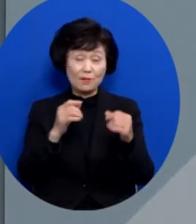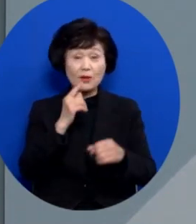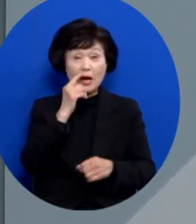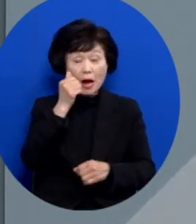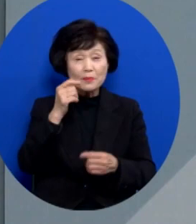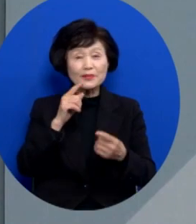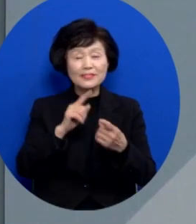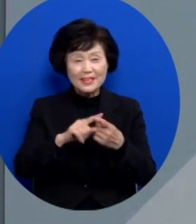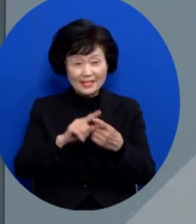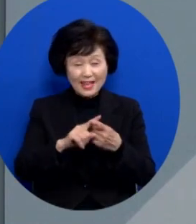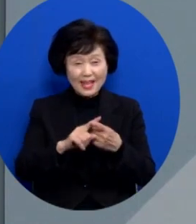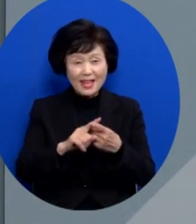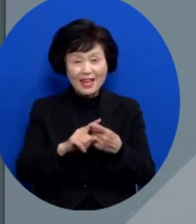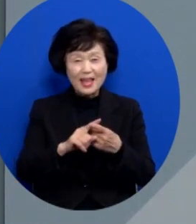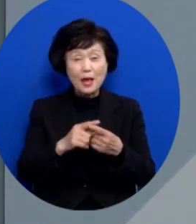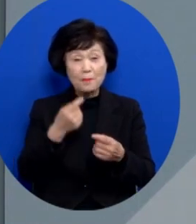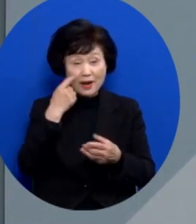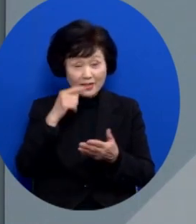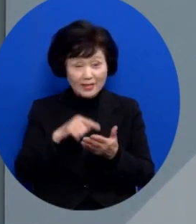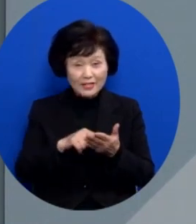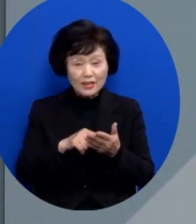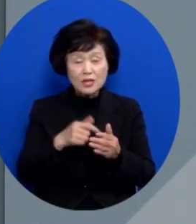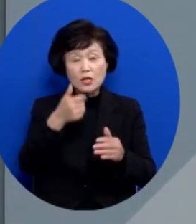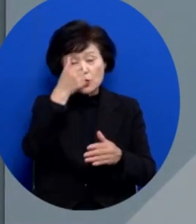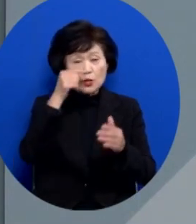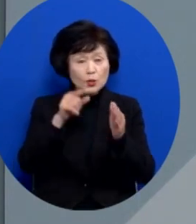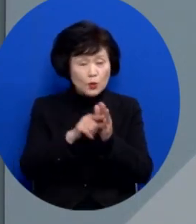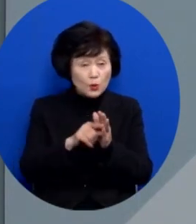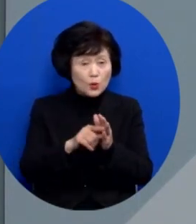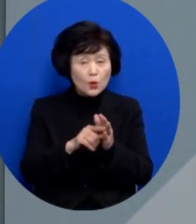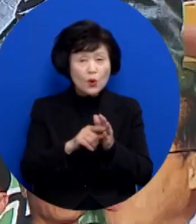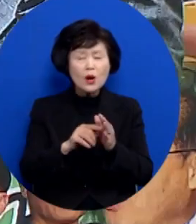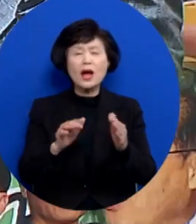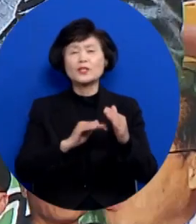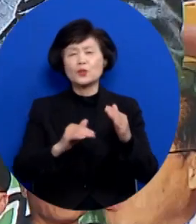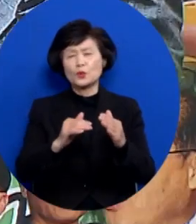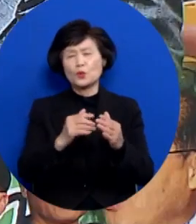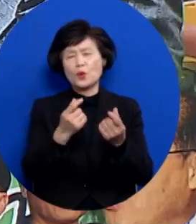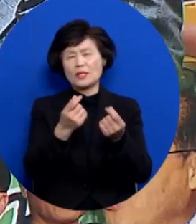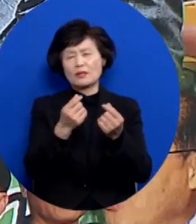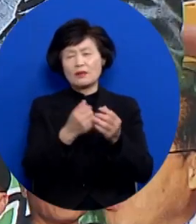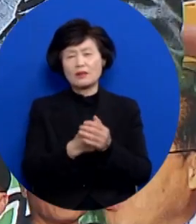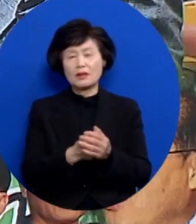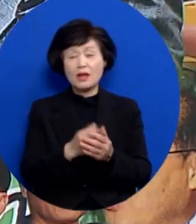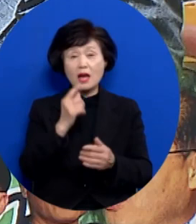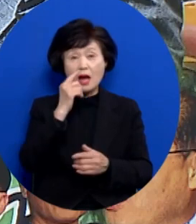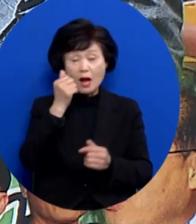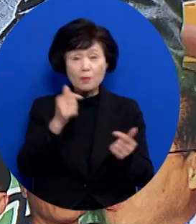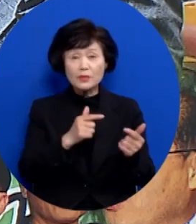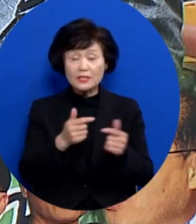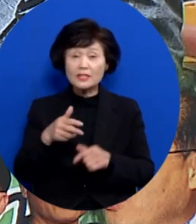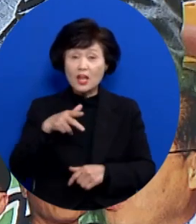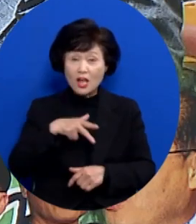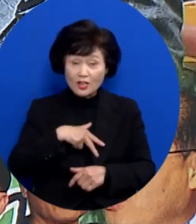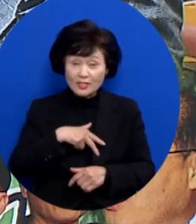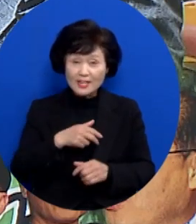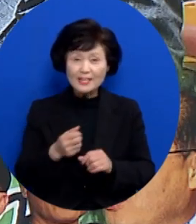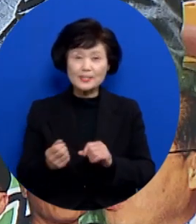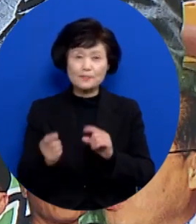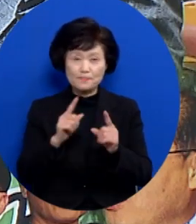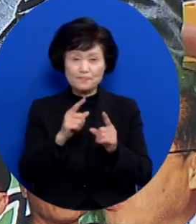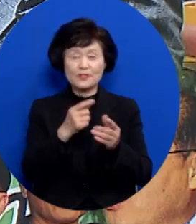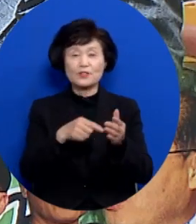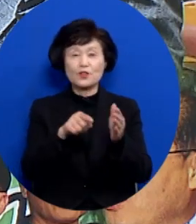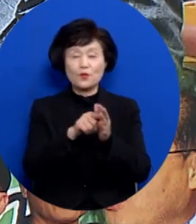정체성을 찾아가는 것이니 기독교 가정이라도 예외가입니다네 가정안에서 아버지들의 정체성을 세우기 위한